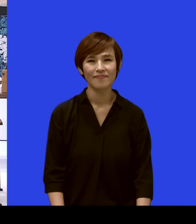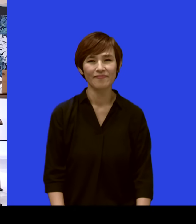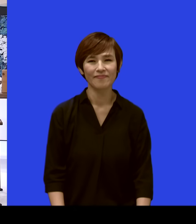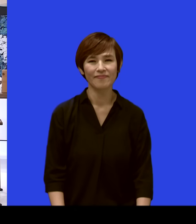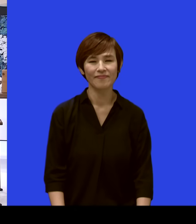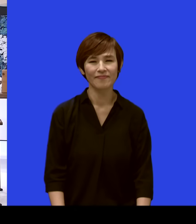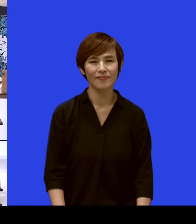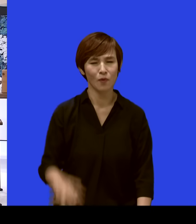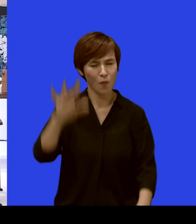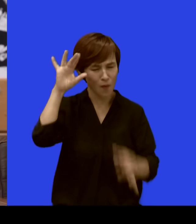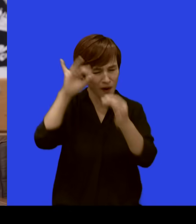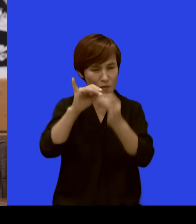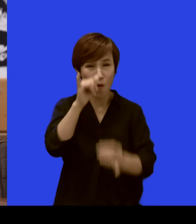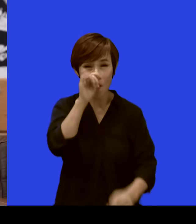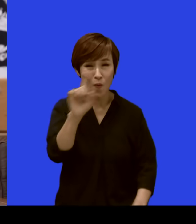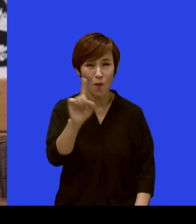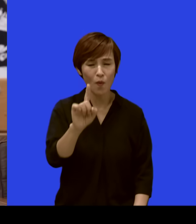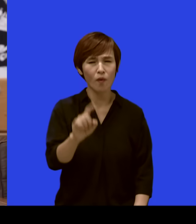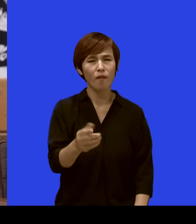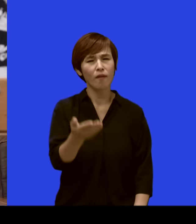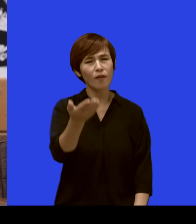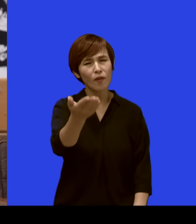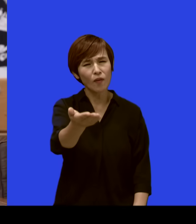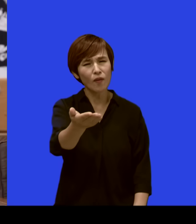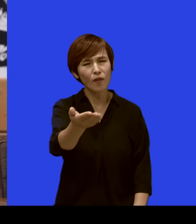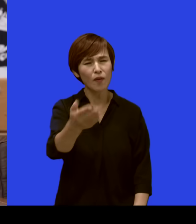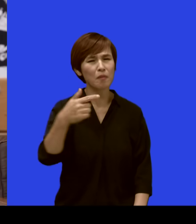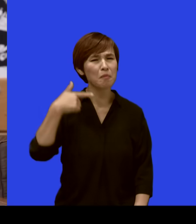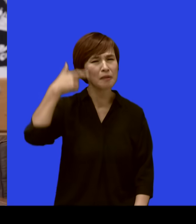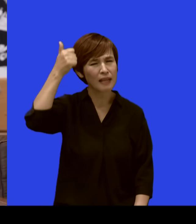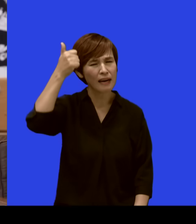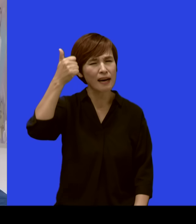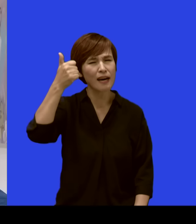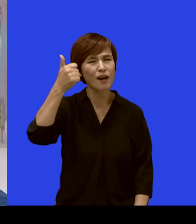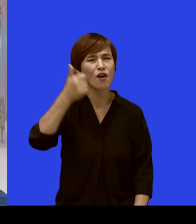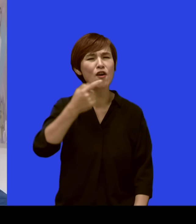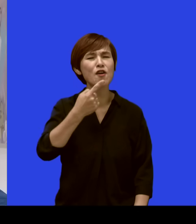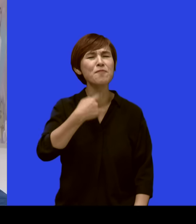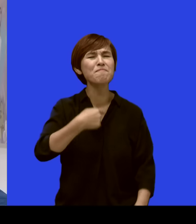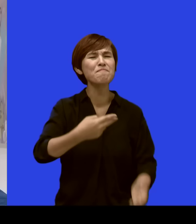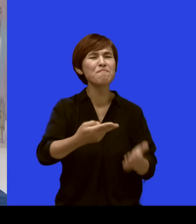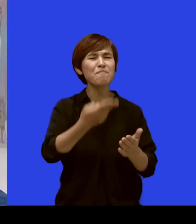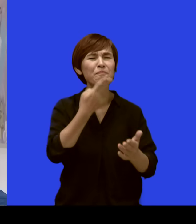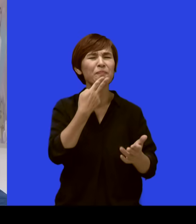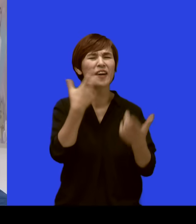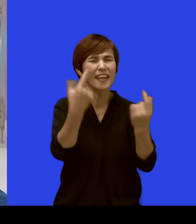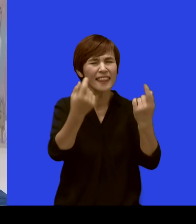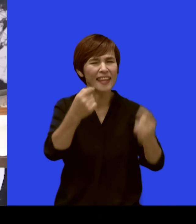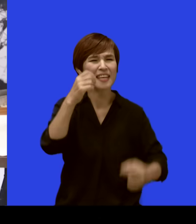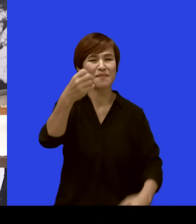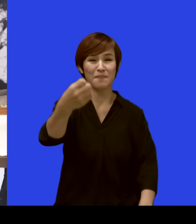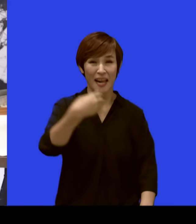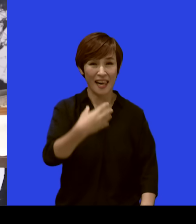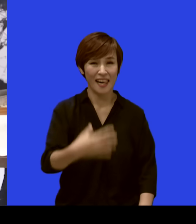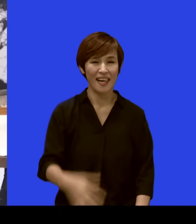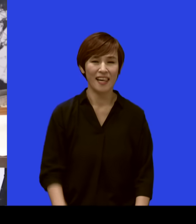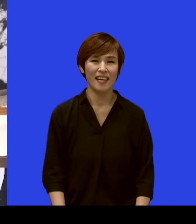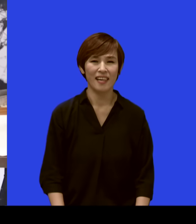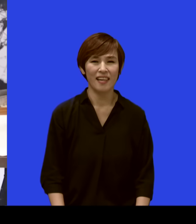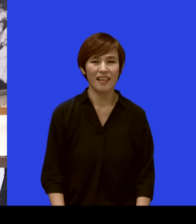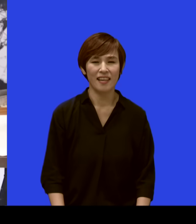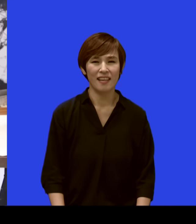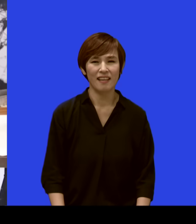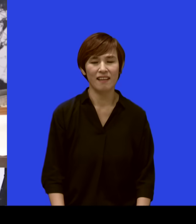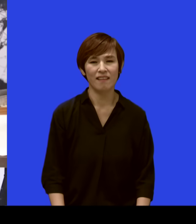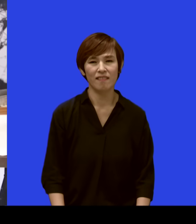부분 굉장히 공감했거든요. 당신은 이 목회를 안 해본 것 같다 뭐 이런. 근데 실제로 저도 이제 뭐 나가서 좀